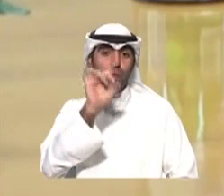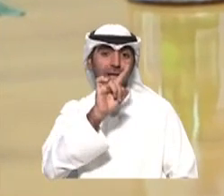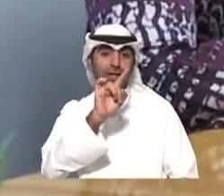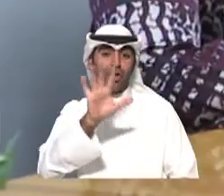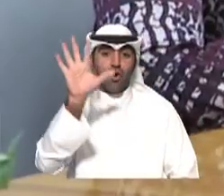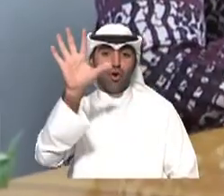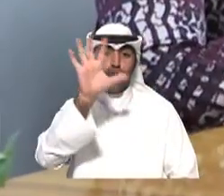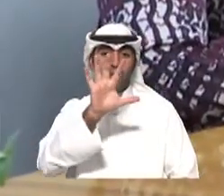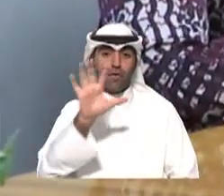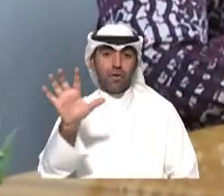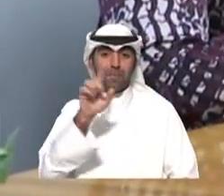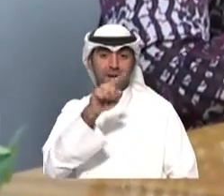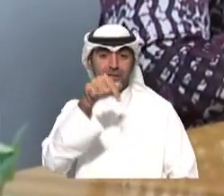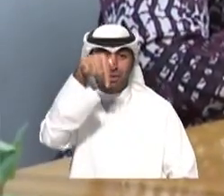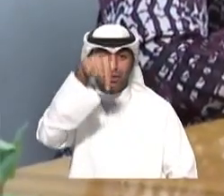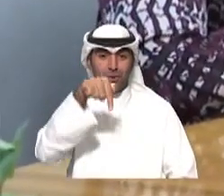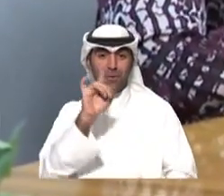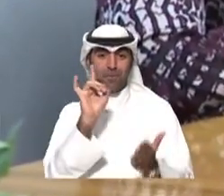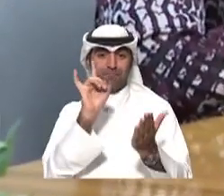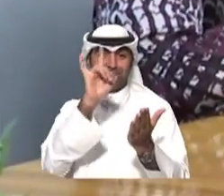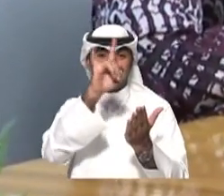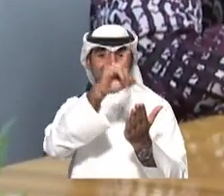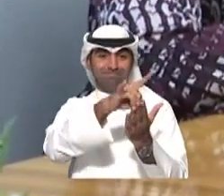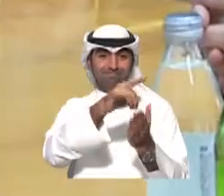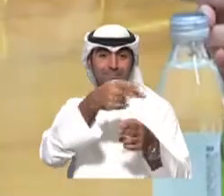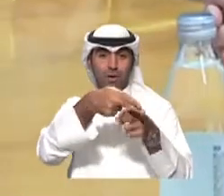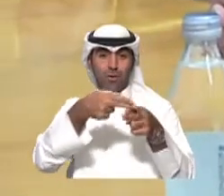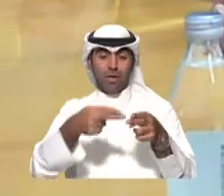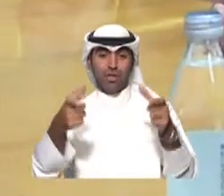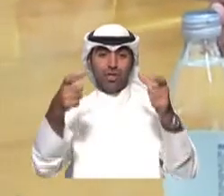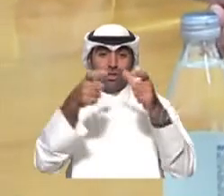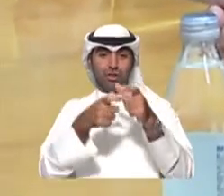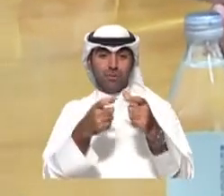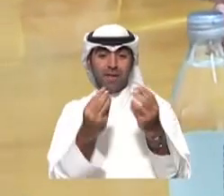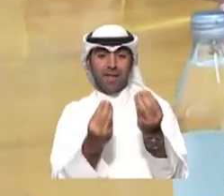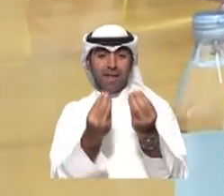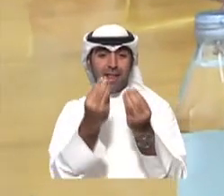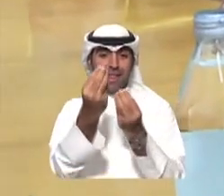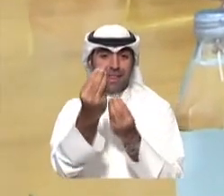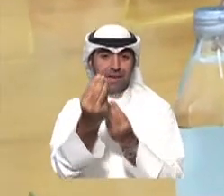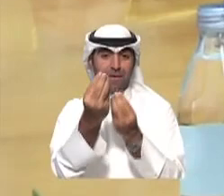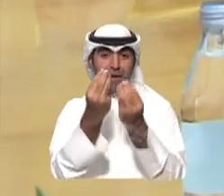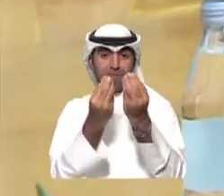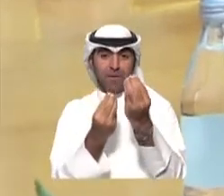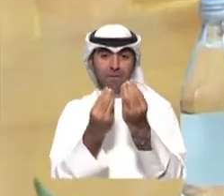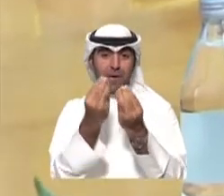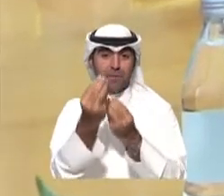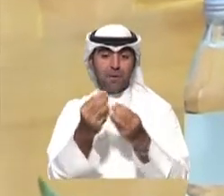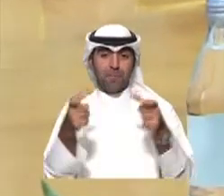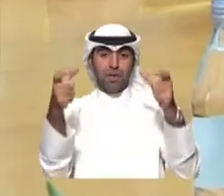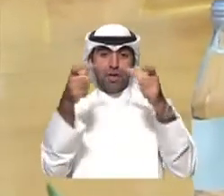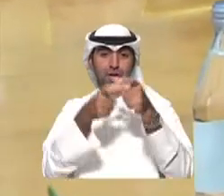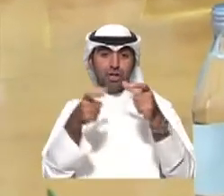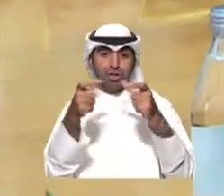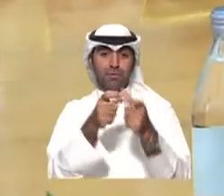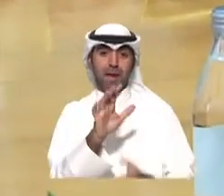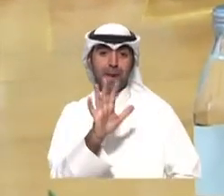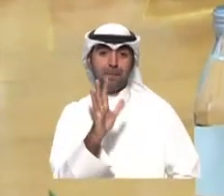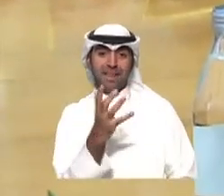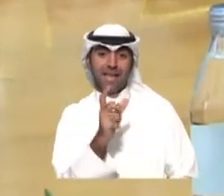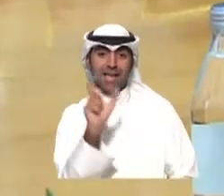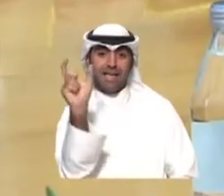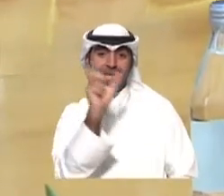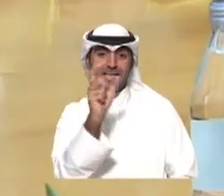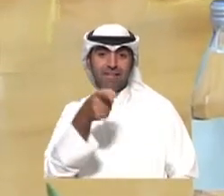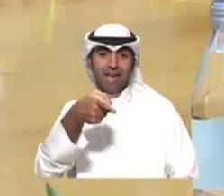عاصمة جمهورية صربيا بلغراد خلال الفترة من 11 إلى 12 من أكتوبر الجاري،